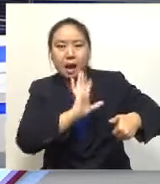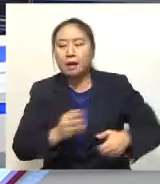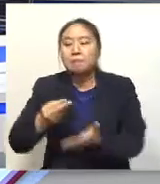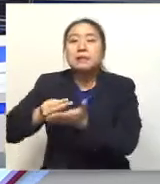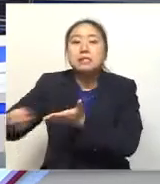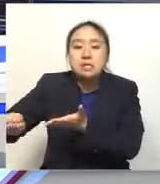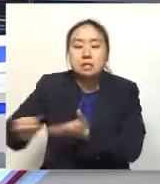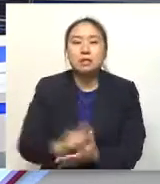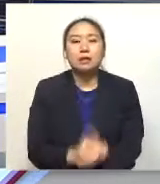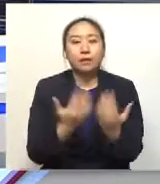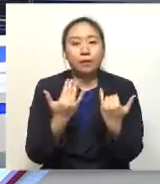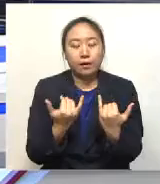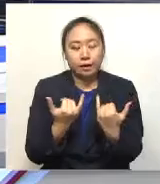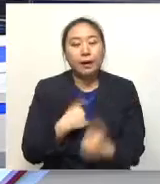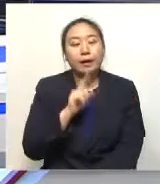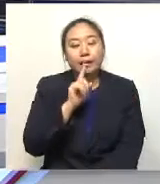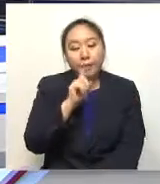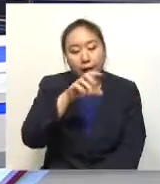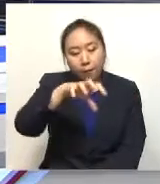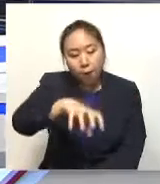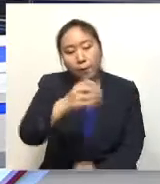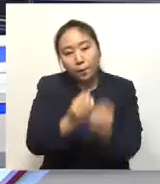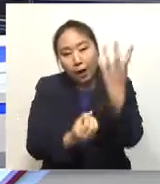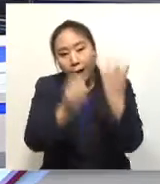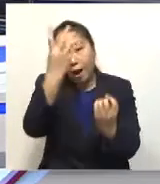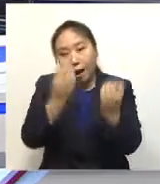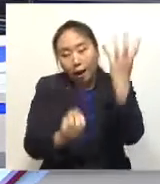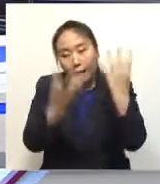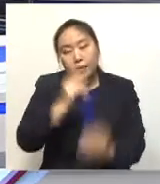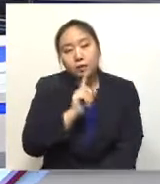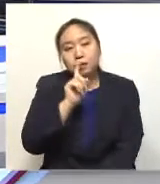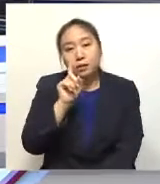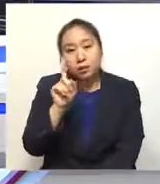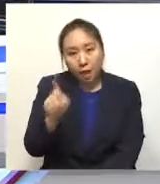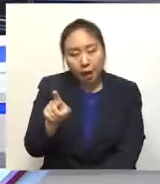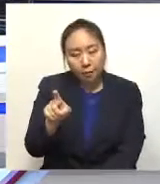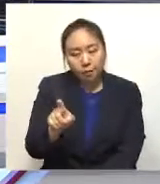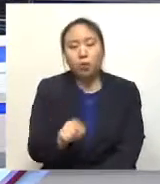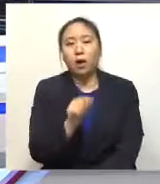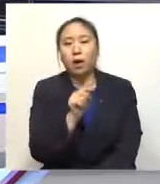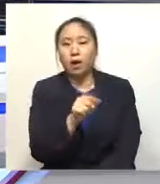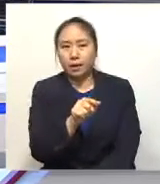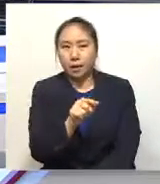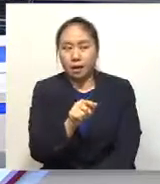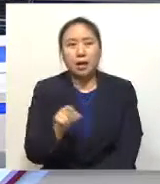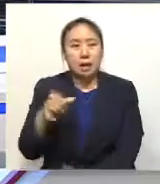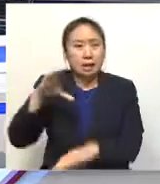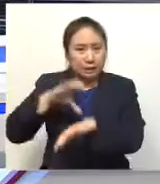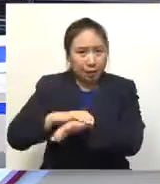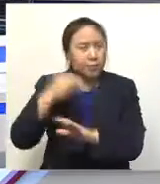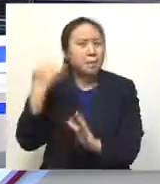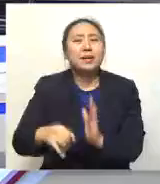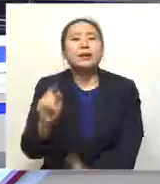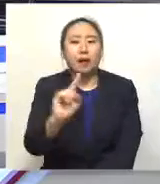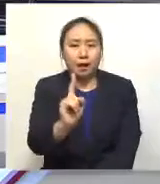คะวันนี้ผู้สื่อข่าวก็เลยไปถามทางกรมอุทยานแห่งชาติสัตว์ป่าและพันธุ์พืชว่าอยากเหตุการณ์ดังกล่าวเนี่ยจะสามารถเอาผิดได้ยัง